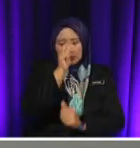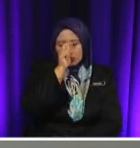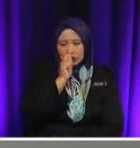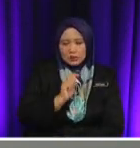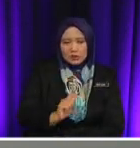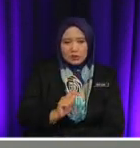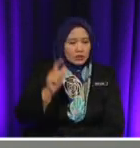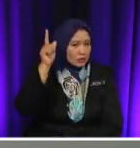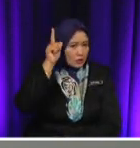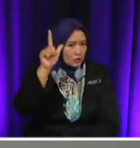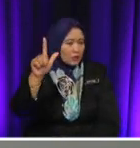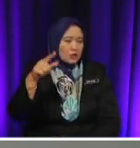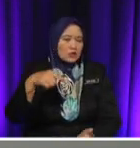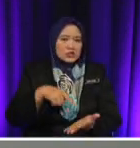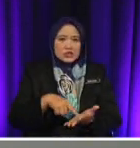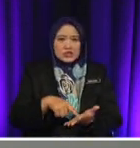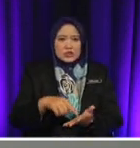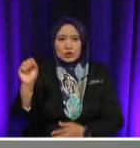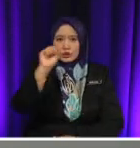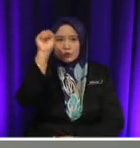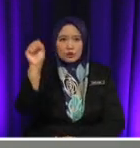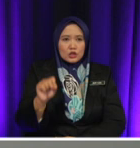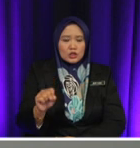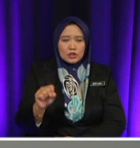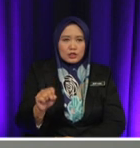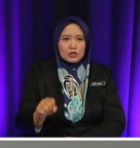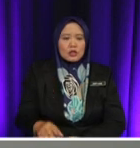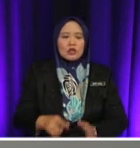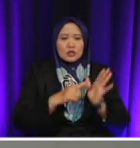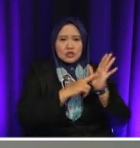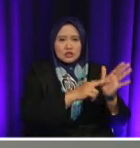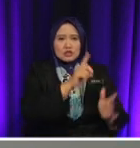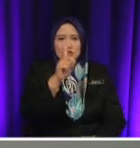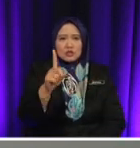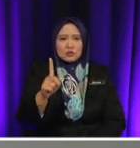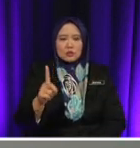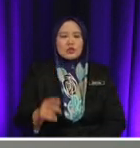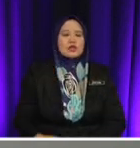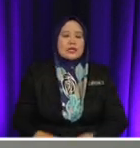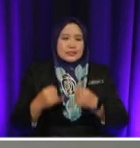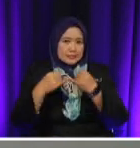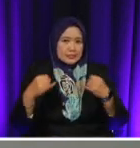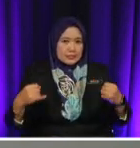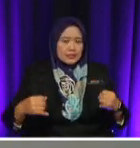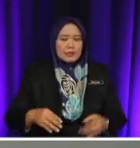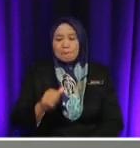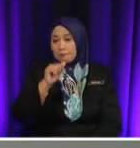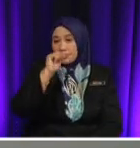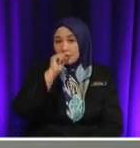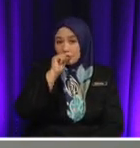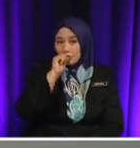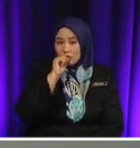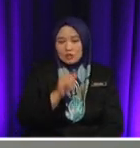di sini soalan diberikan iaitu rajah satu menunjukkan sejenis minuman okey